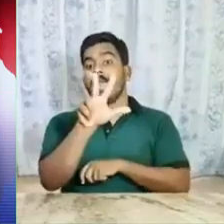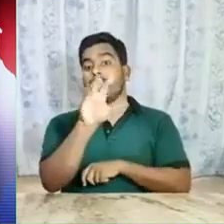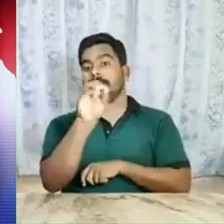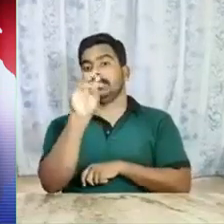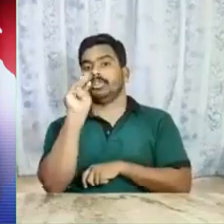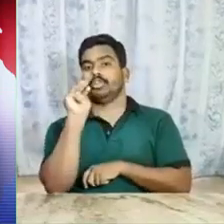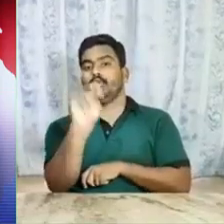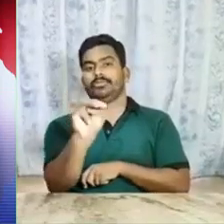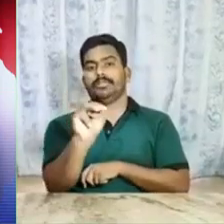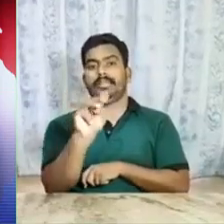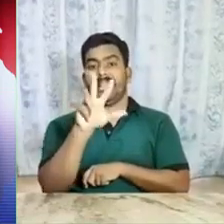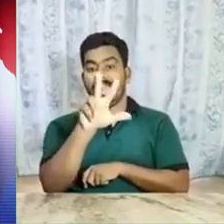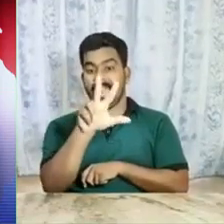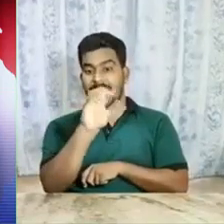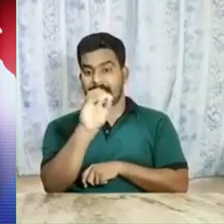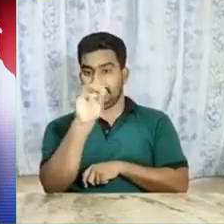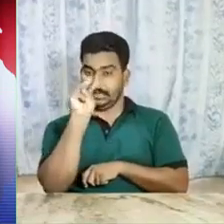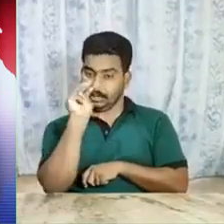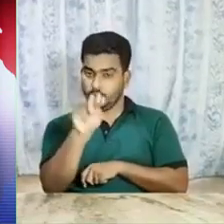അതിലുള്ള പ്രശ്നം